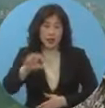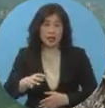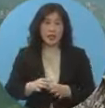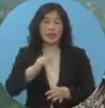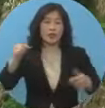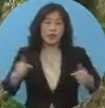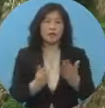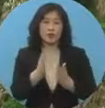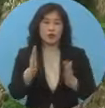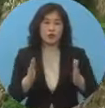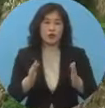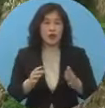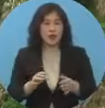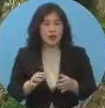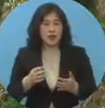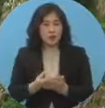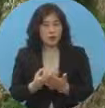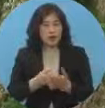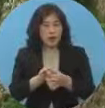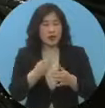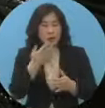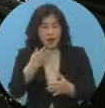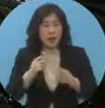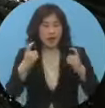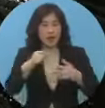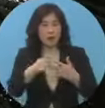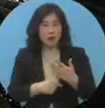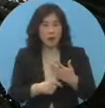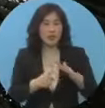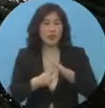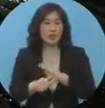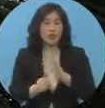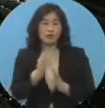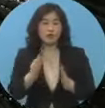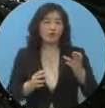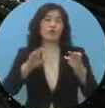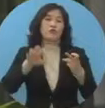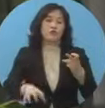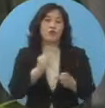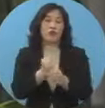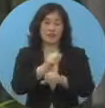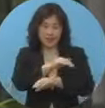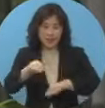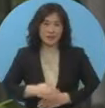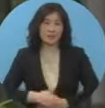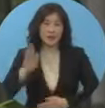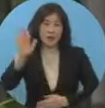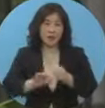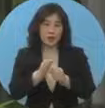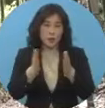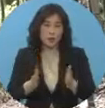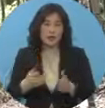관광자원과 소득을 연기한 전남 의 대표 수 12 곳을 조성하기로 했습니다 앞으로 10년 동안